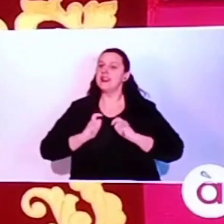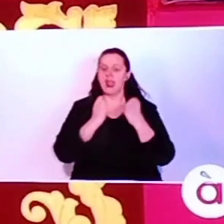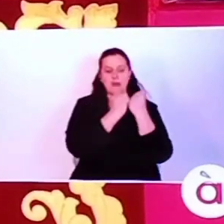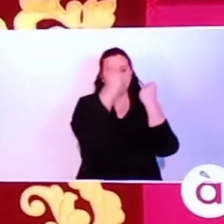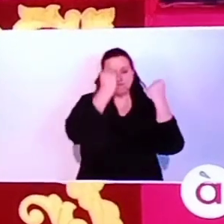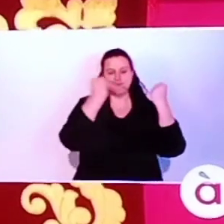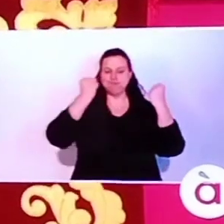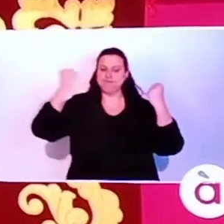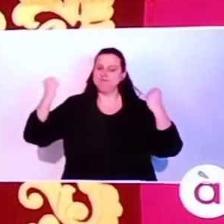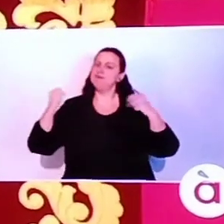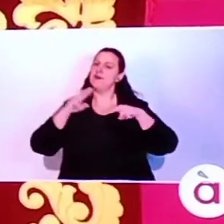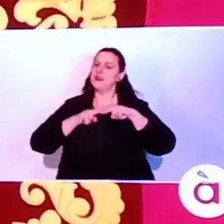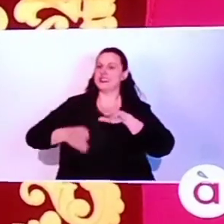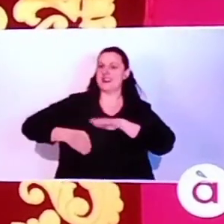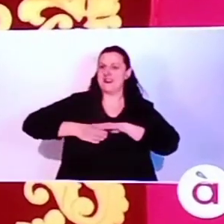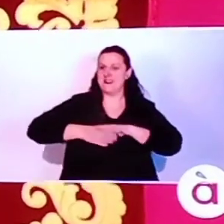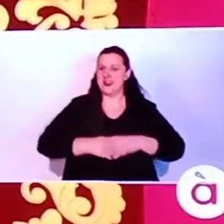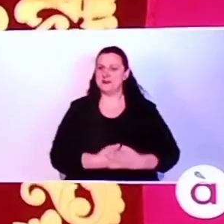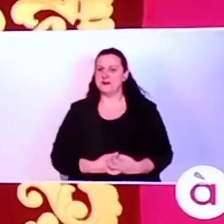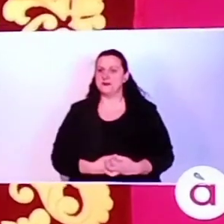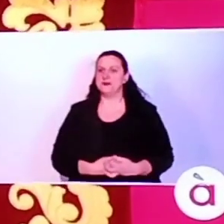pilars fonamentals de la festa.